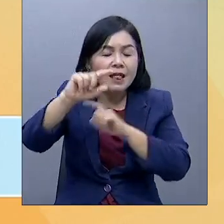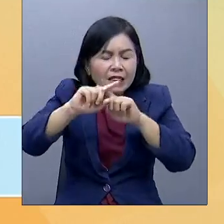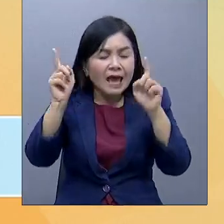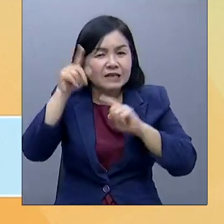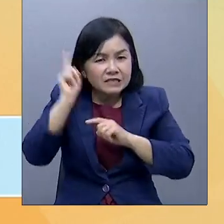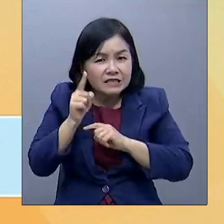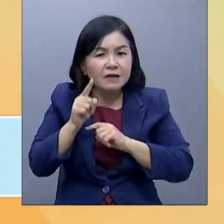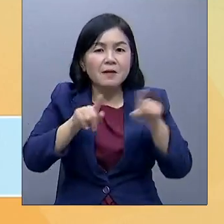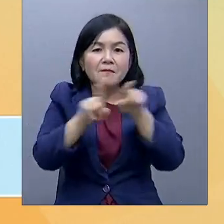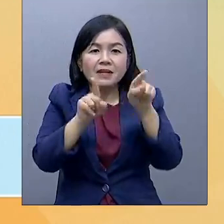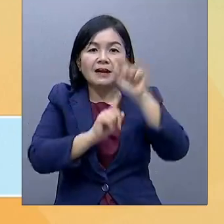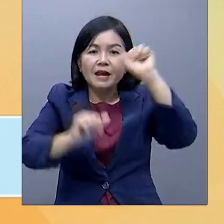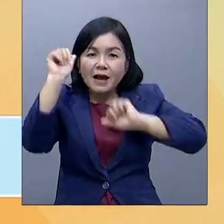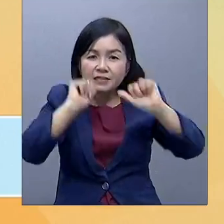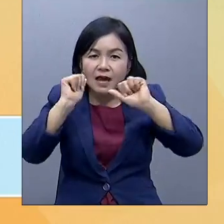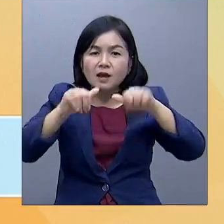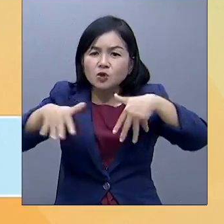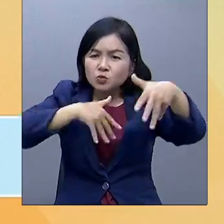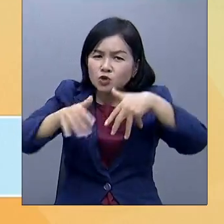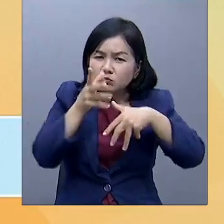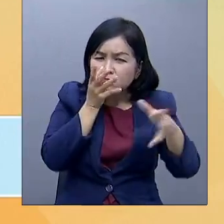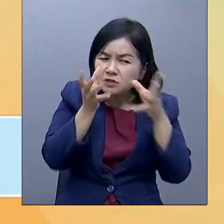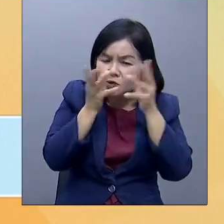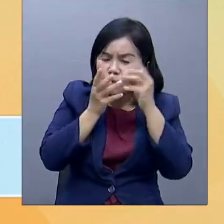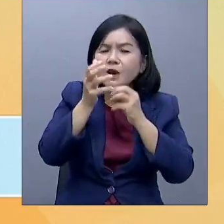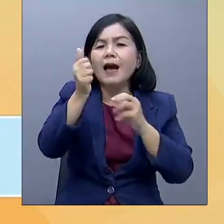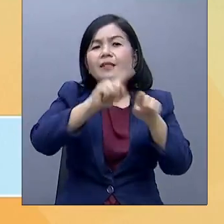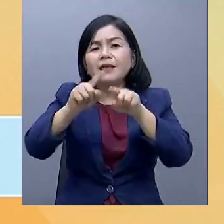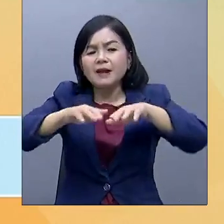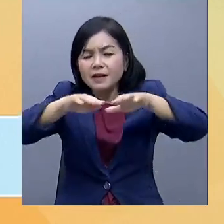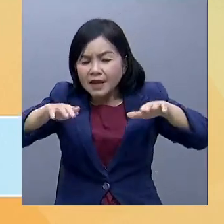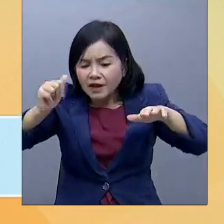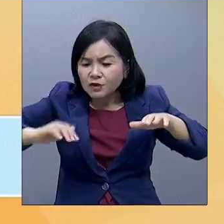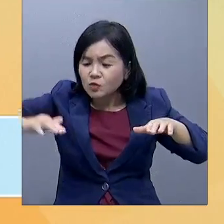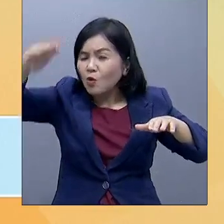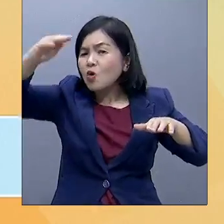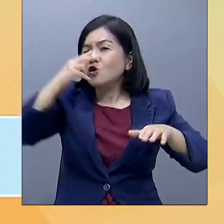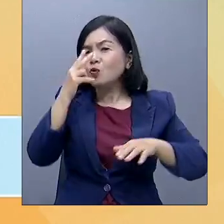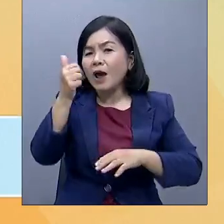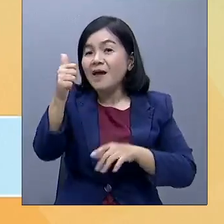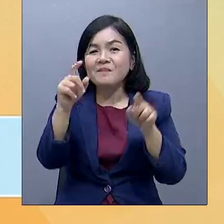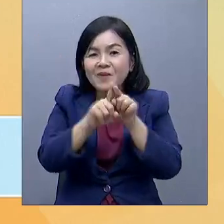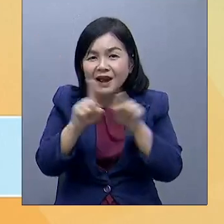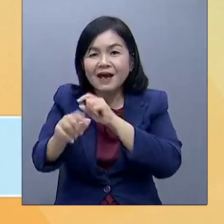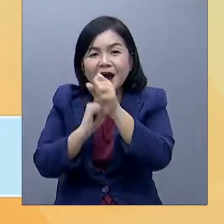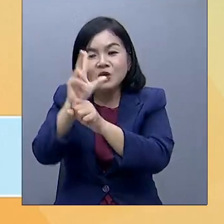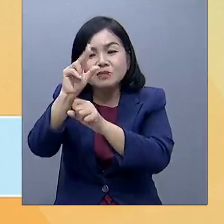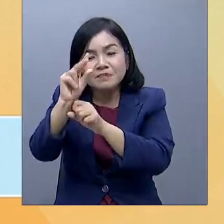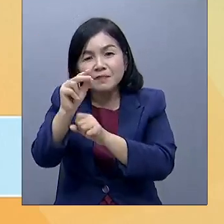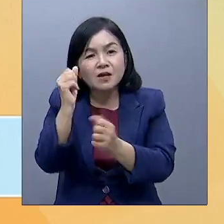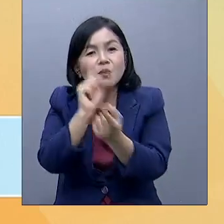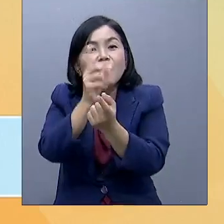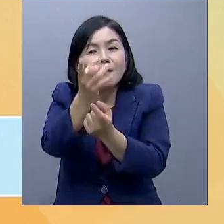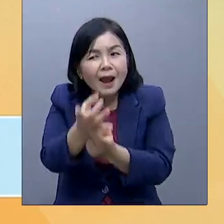เป็นละครที่สามารถคนดูได้ทุกวัย ได้ทุกวัยเน า ะ คนที่กำลังจะ30ก็ดูเตรียมตัวเอาไว ้ ว่า30ในยุคนี้ปัจจุบันเขาต้องเจ